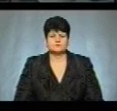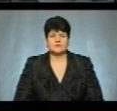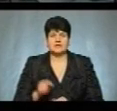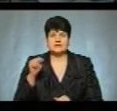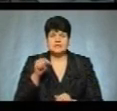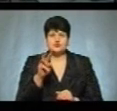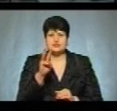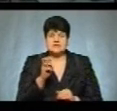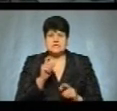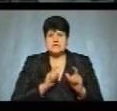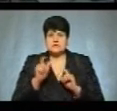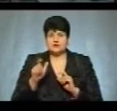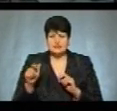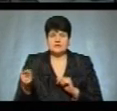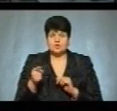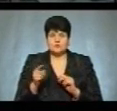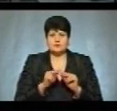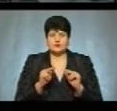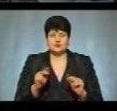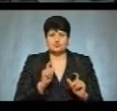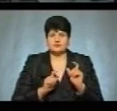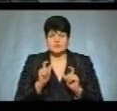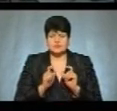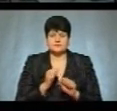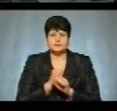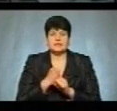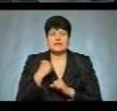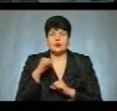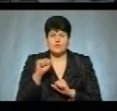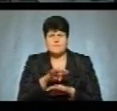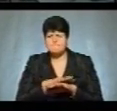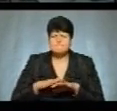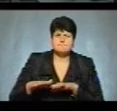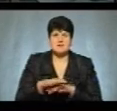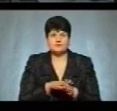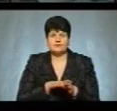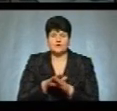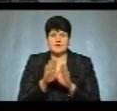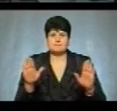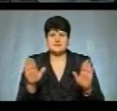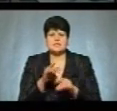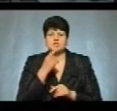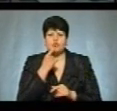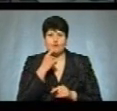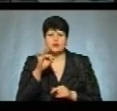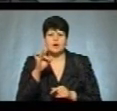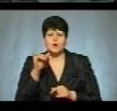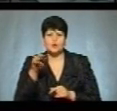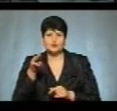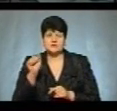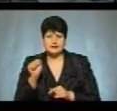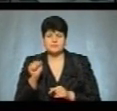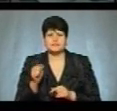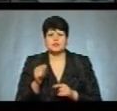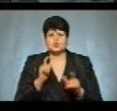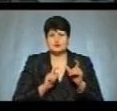Тисячу 300 студентів Тернопільського педуніверситету встановили рекорд. Наймасовіше виконання пісні «Червона рута» студентами в історії